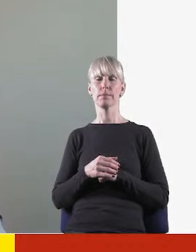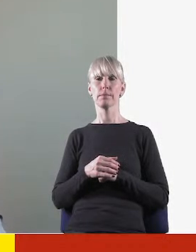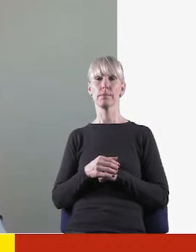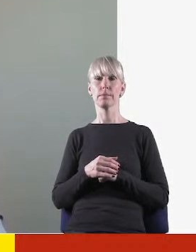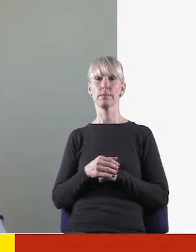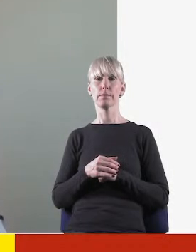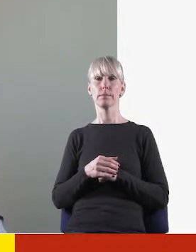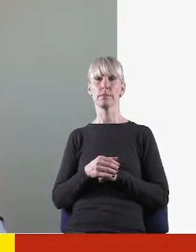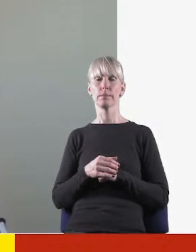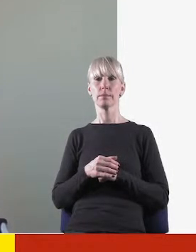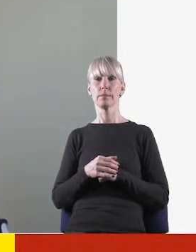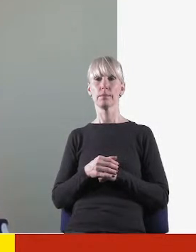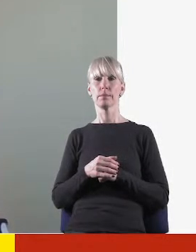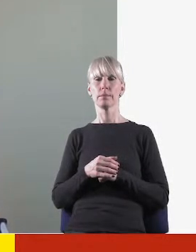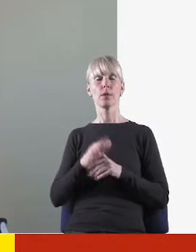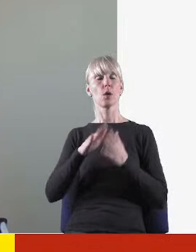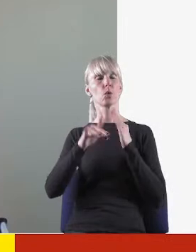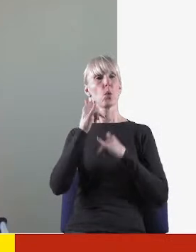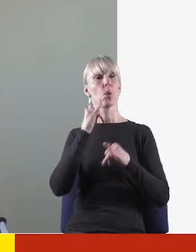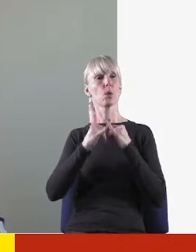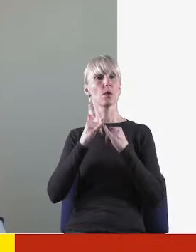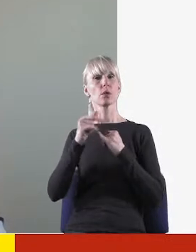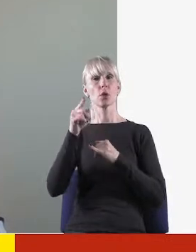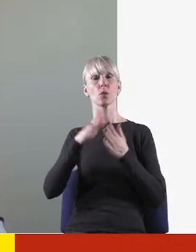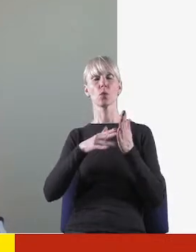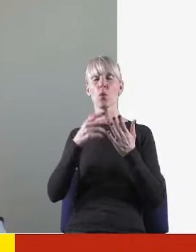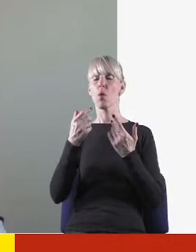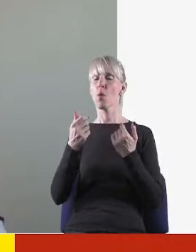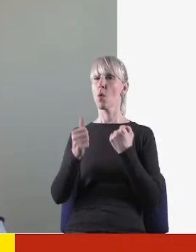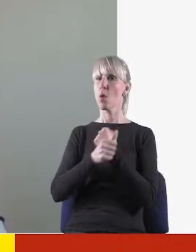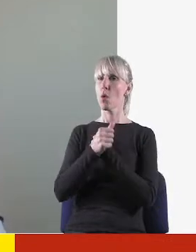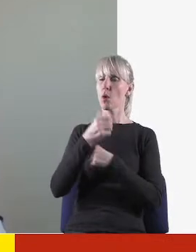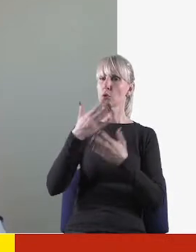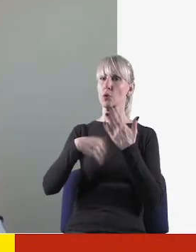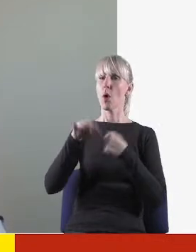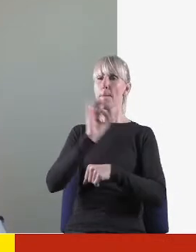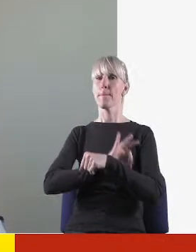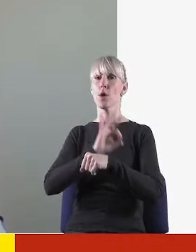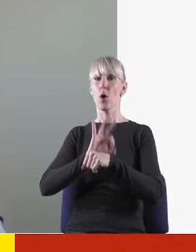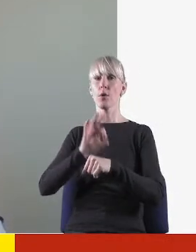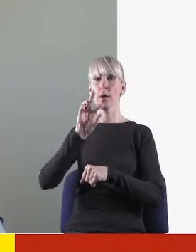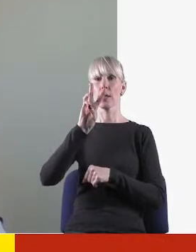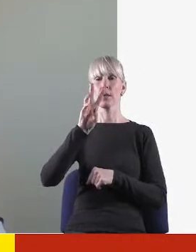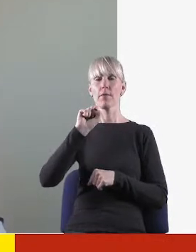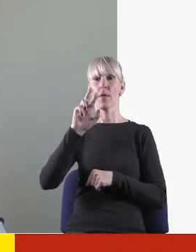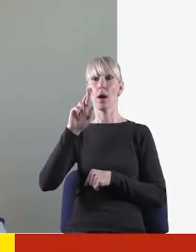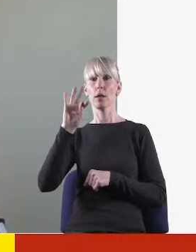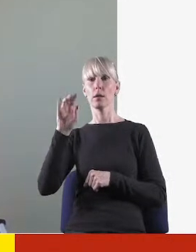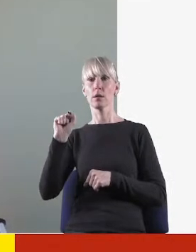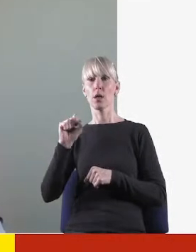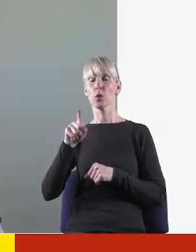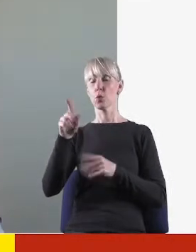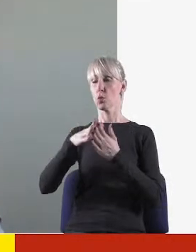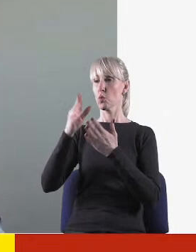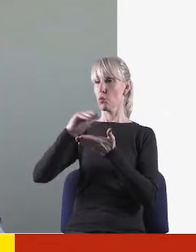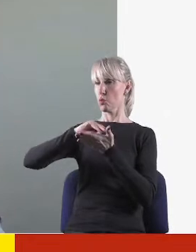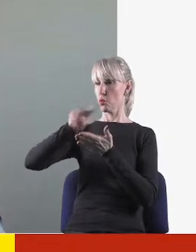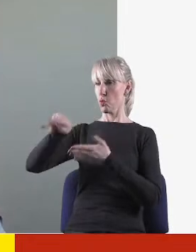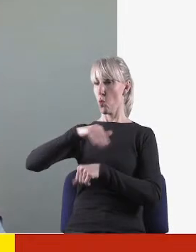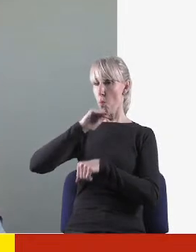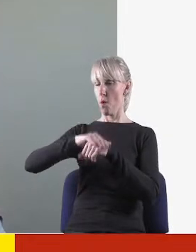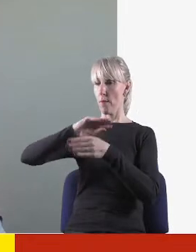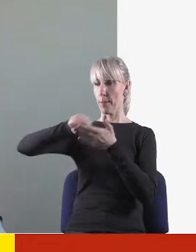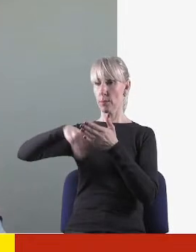Warcie. Jeżeli chodzi o projekt Warty, tutaj podpisana jest umowa z wykonawcą. Trwają